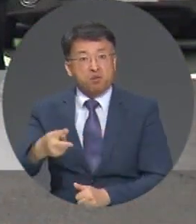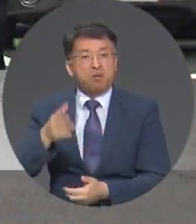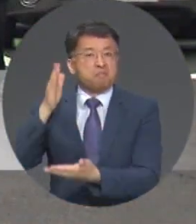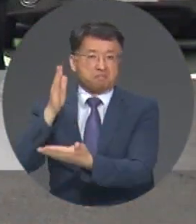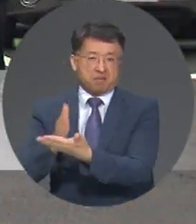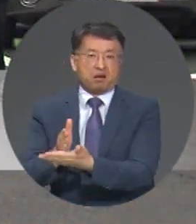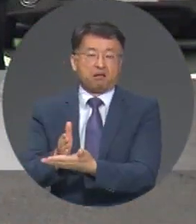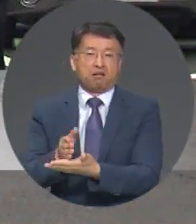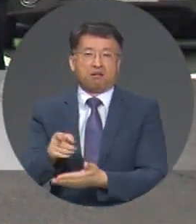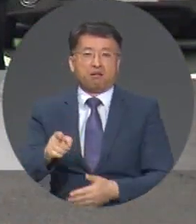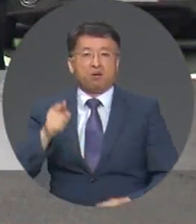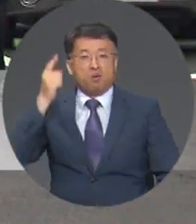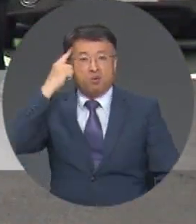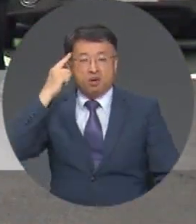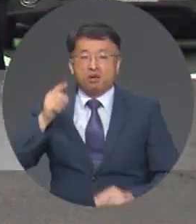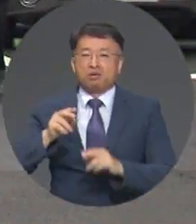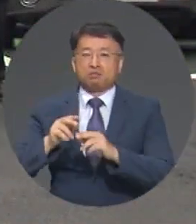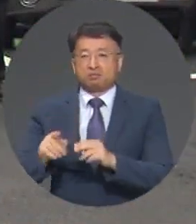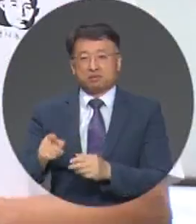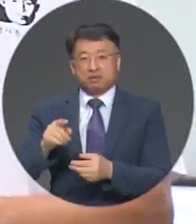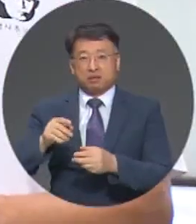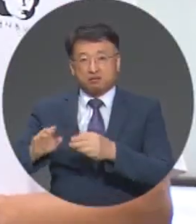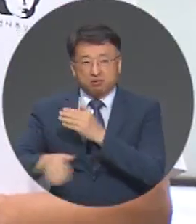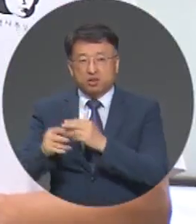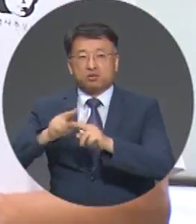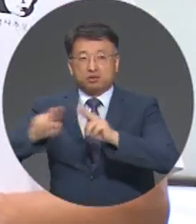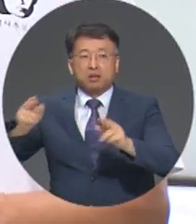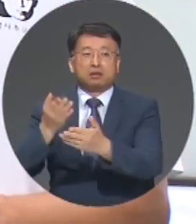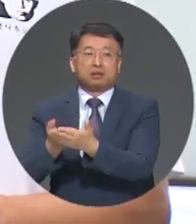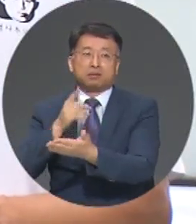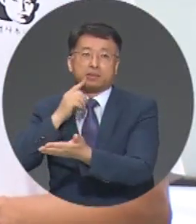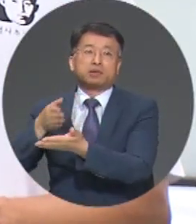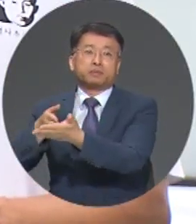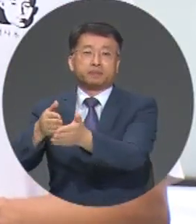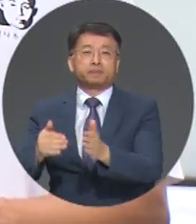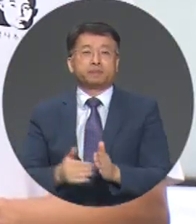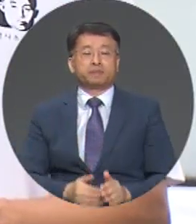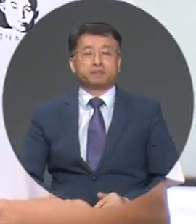변경을 추진하고 있다며 즉각 중단하라고 요구했습니다. 창원시 의회는